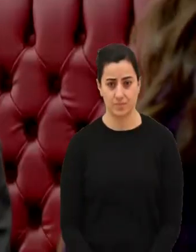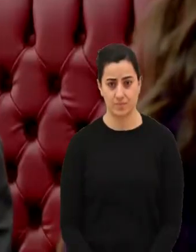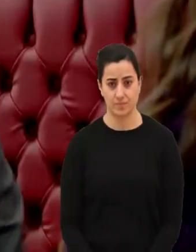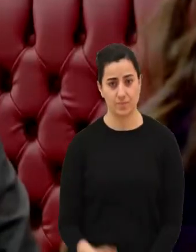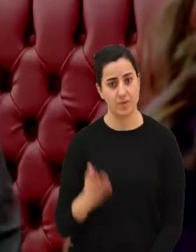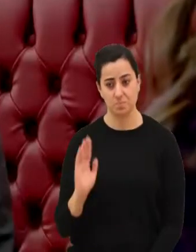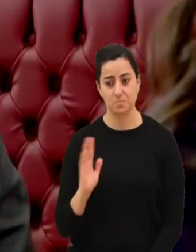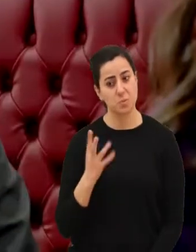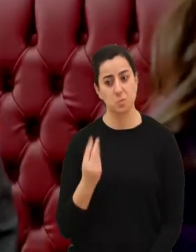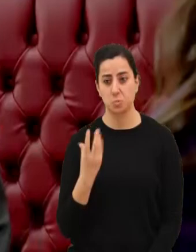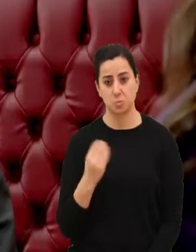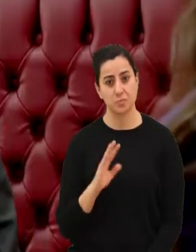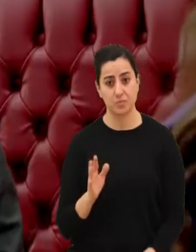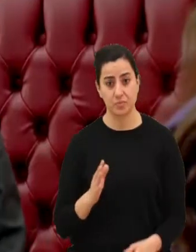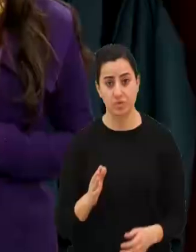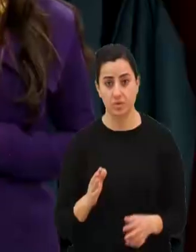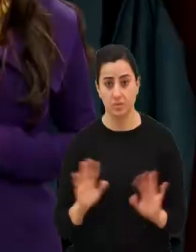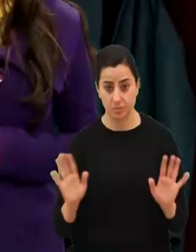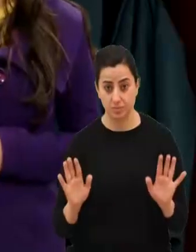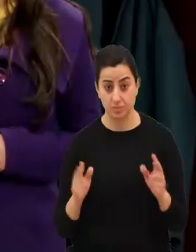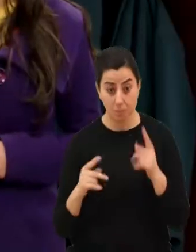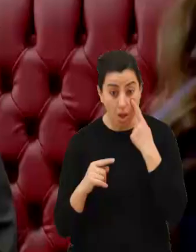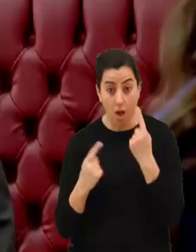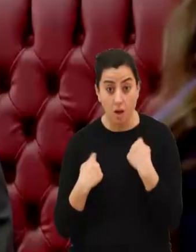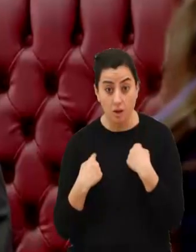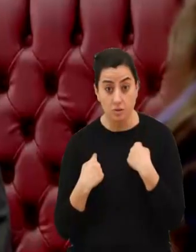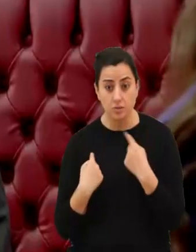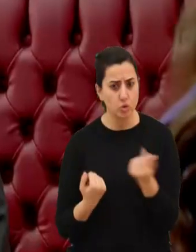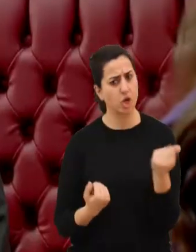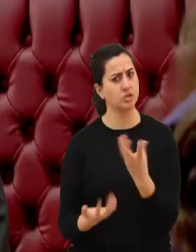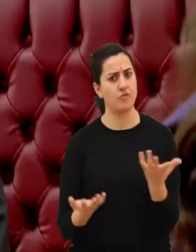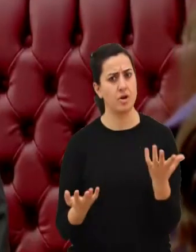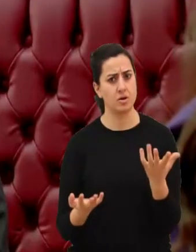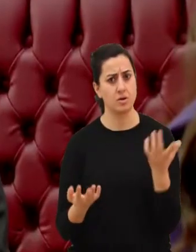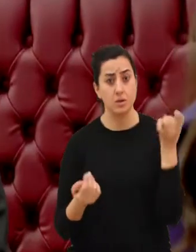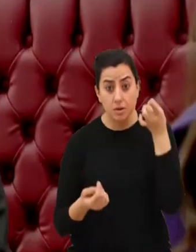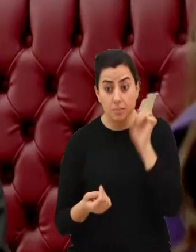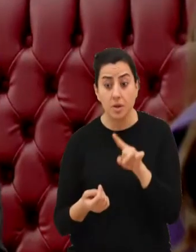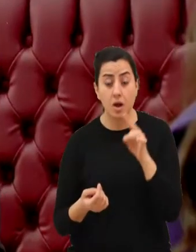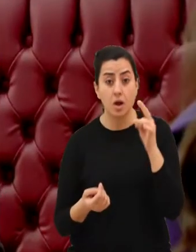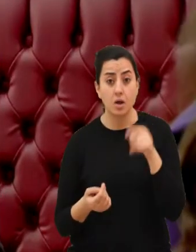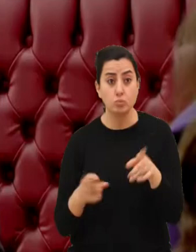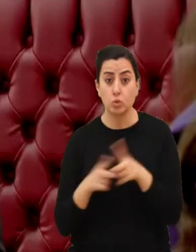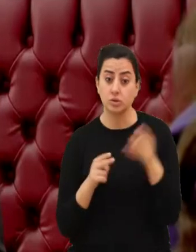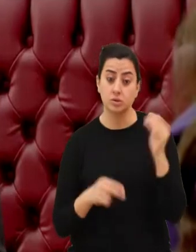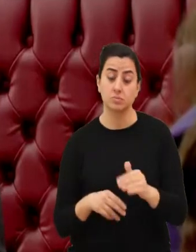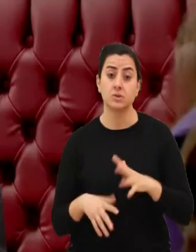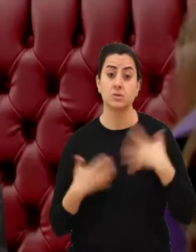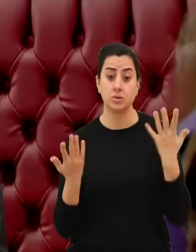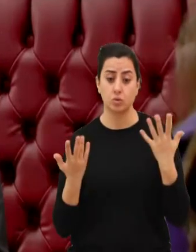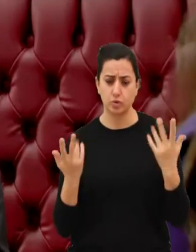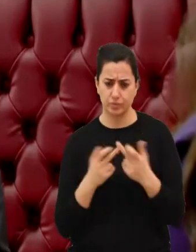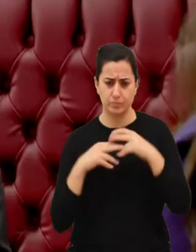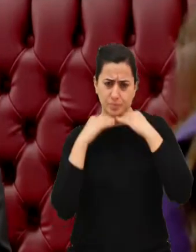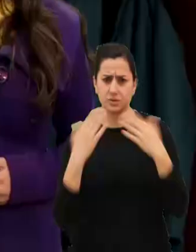hepsini öğrenmiş ya. Tamam, iyi tamam, iyisin. Bana bakın, bana bakın. Bu kaç oldu ya? Bir daha karakola, böyle karakola gel bak, ayılmak, bayılmak. Böyle